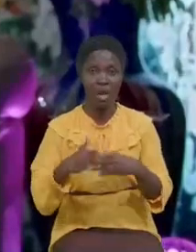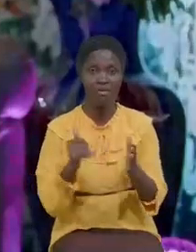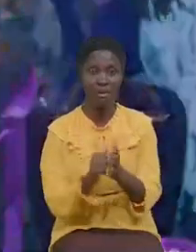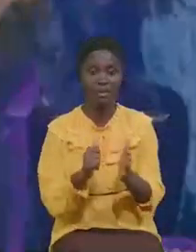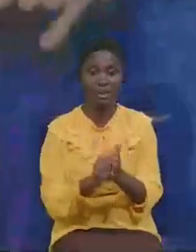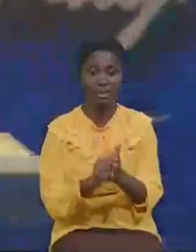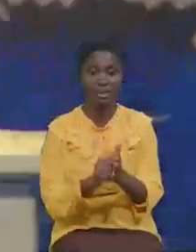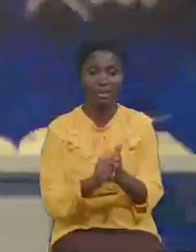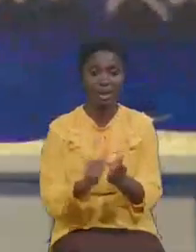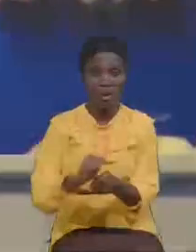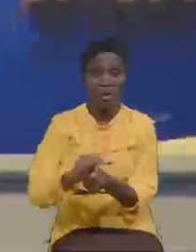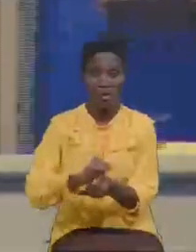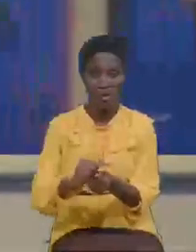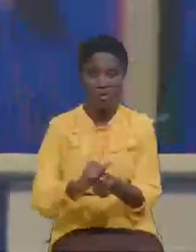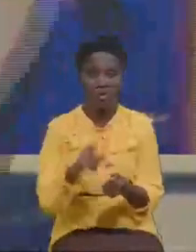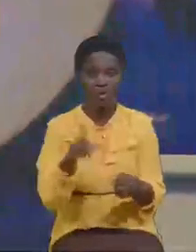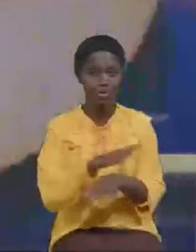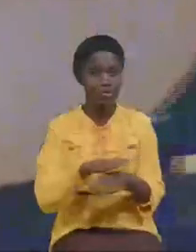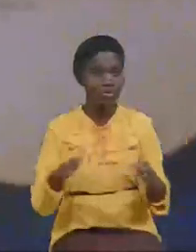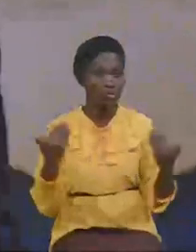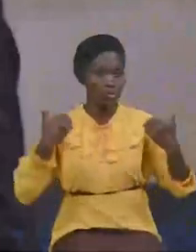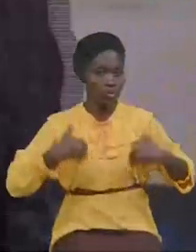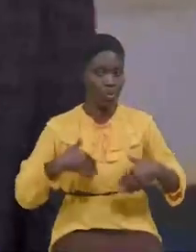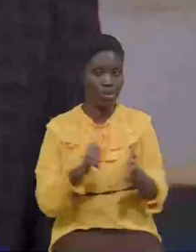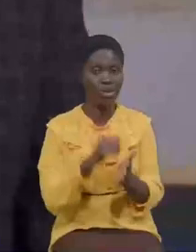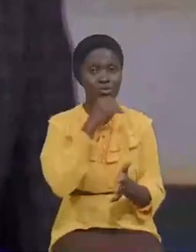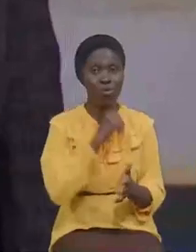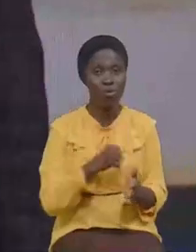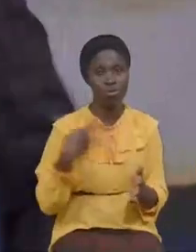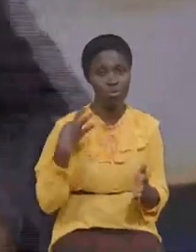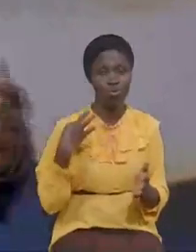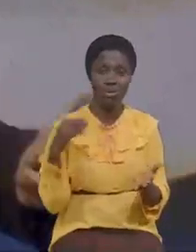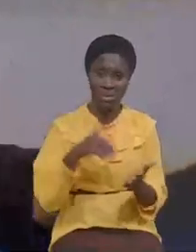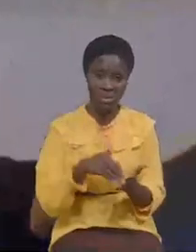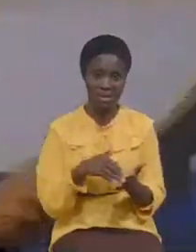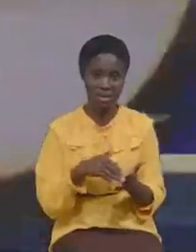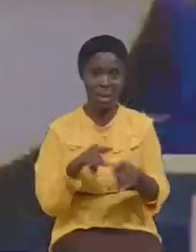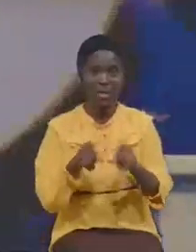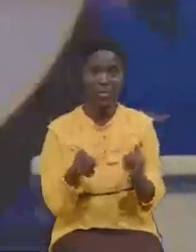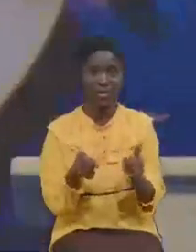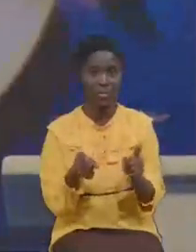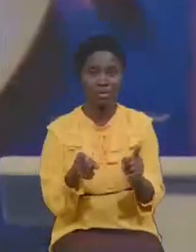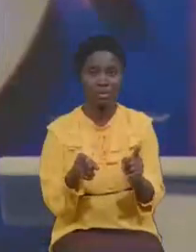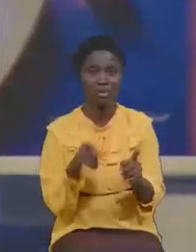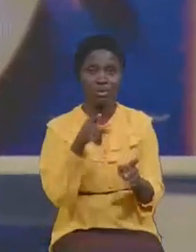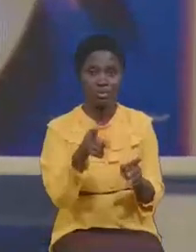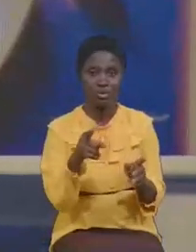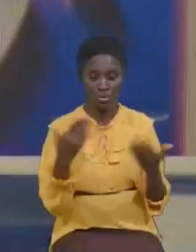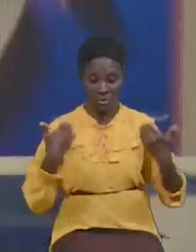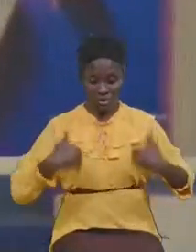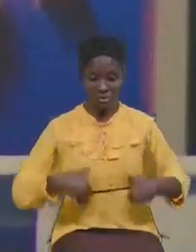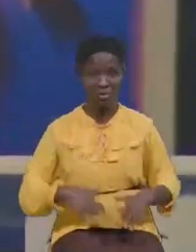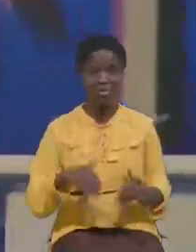vous ne mettez pas l'habit sale sur vous, vous